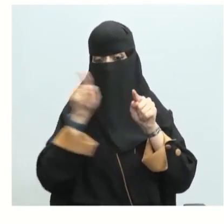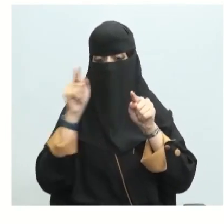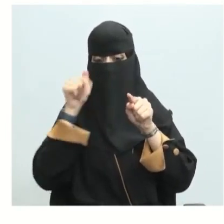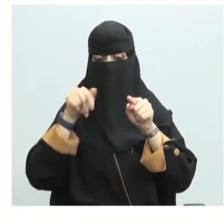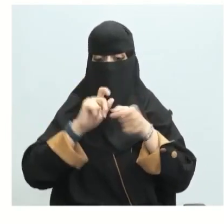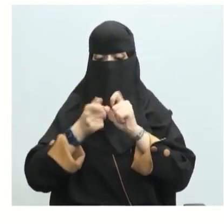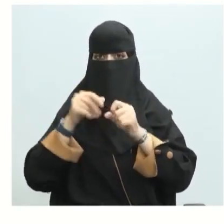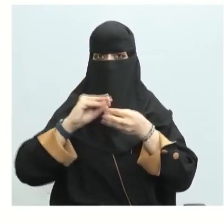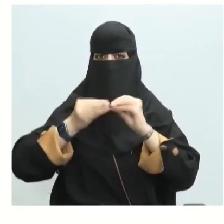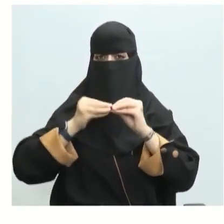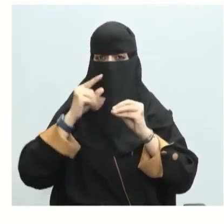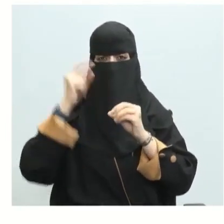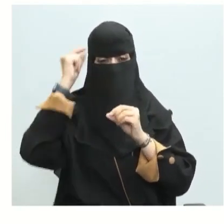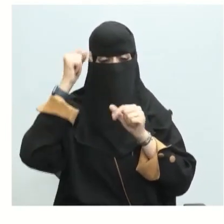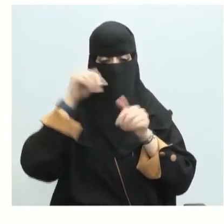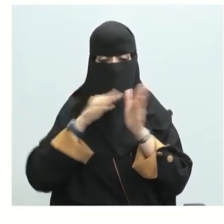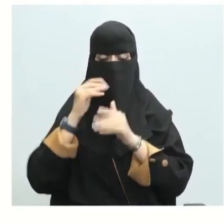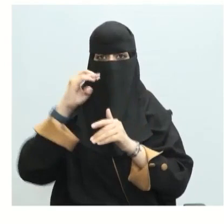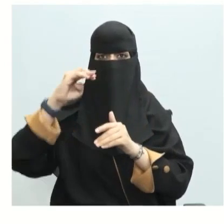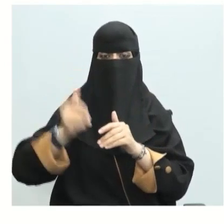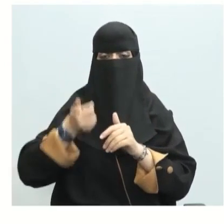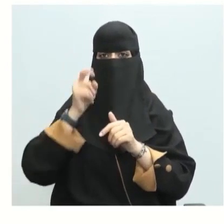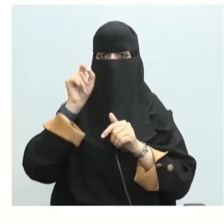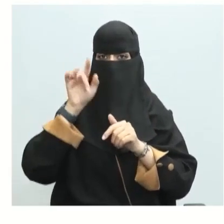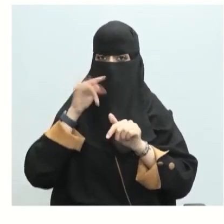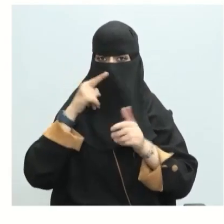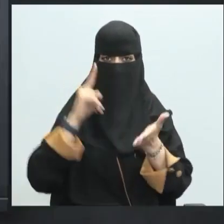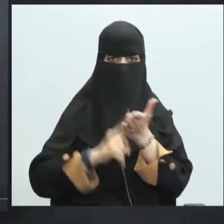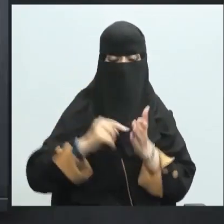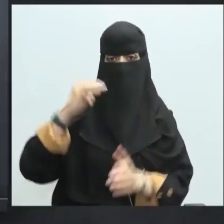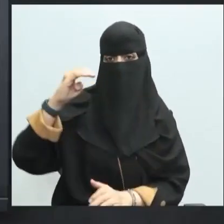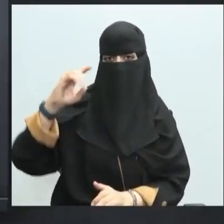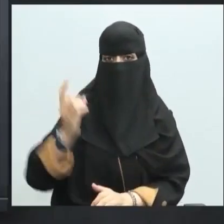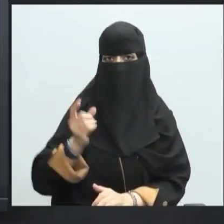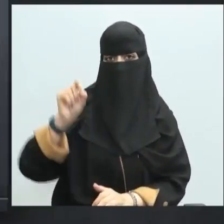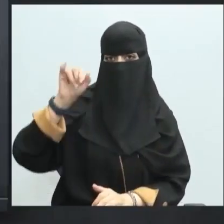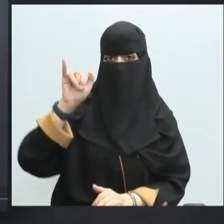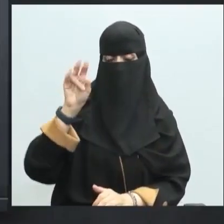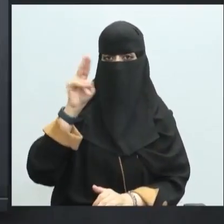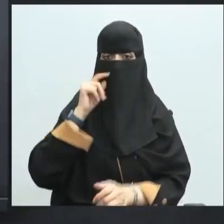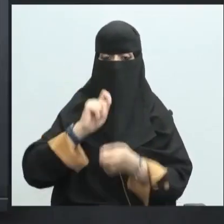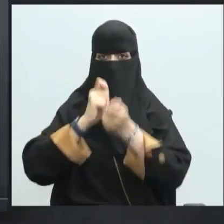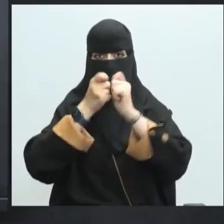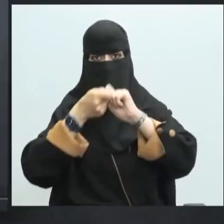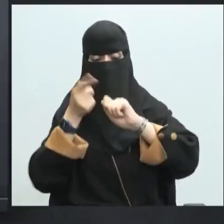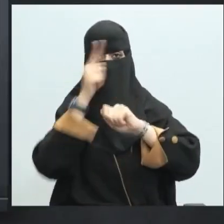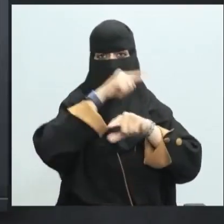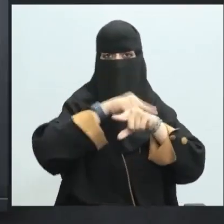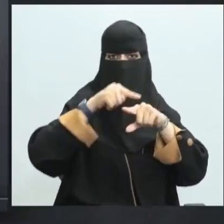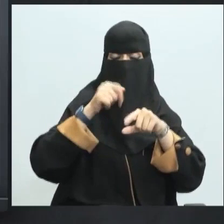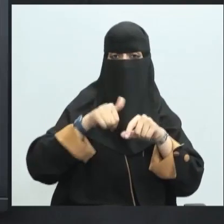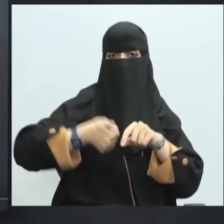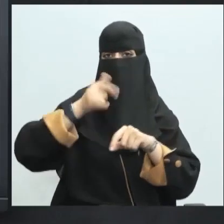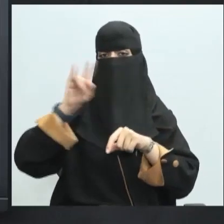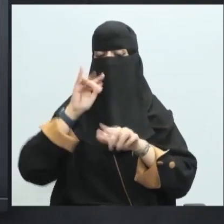صورته المتاصله الجرافيت ونحن ن نعلم ان الجرافيت او الكربون يتحول الى الالماس فكيف سيتحول